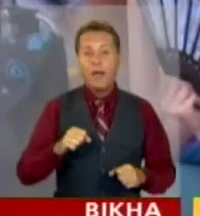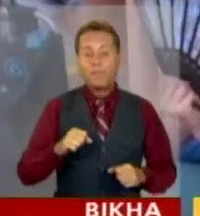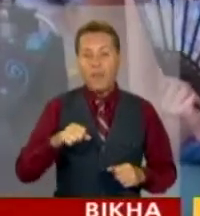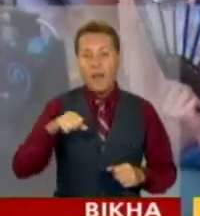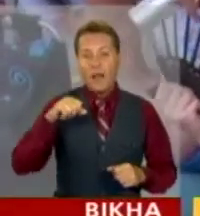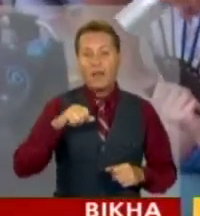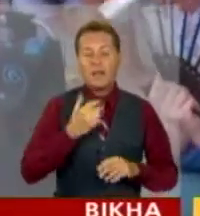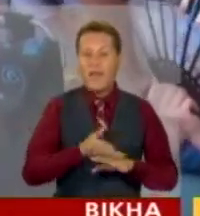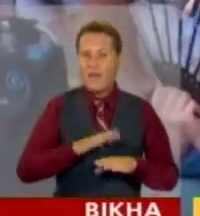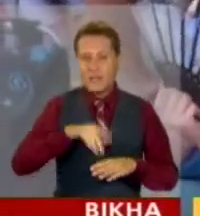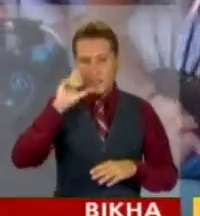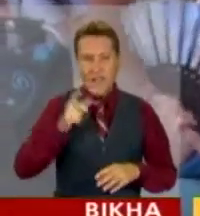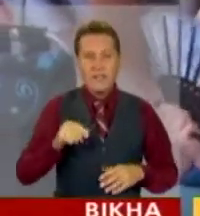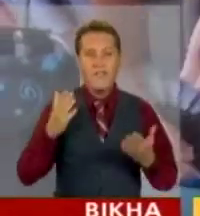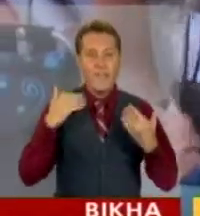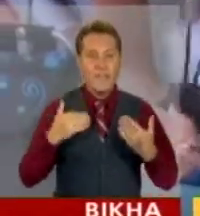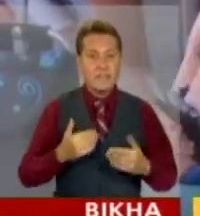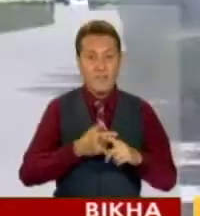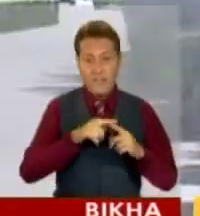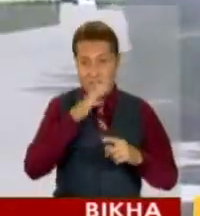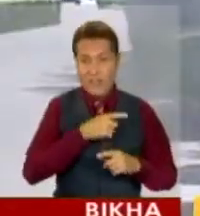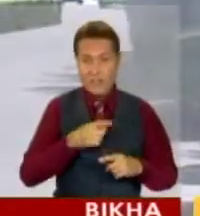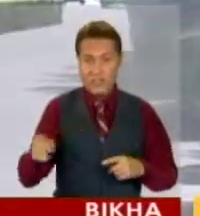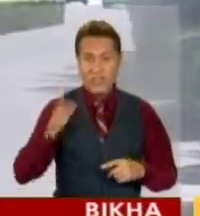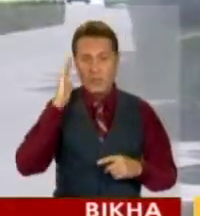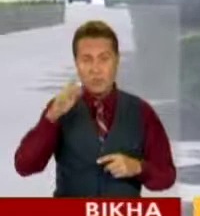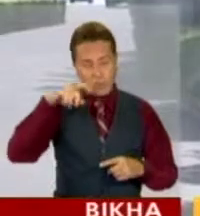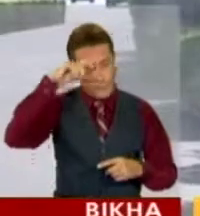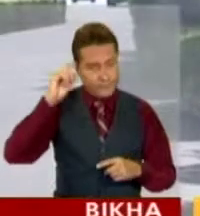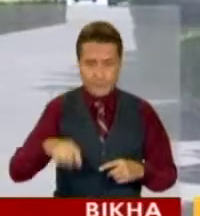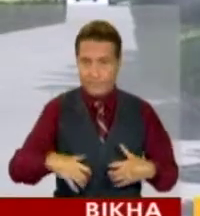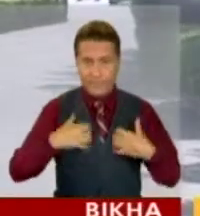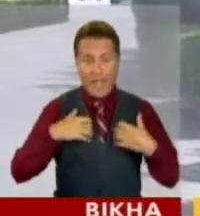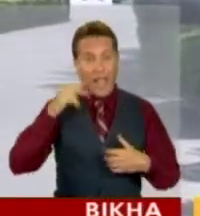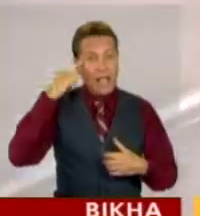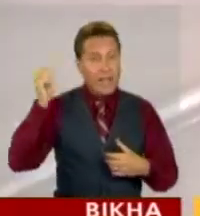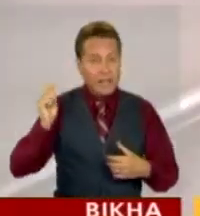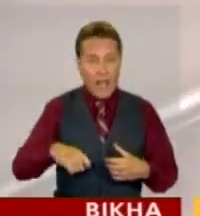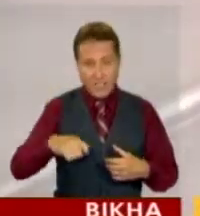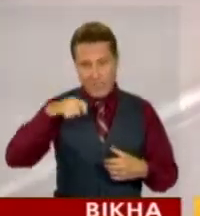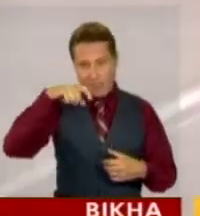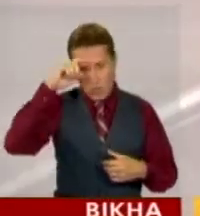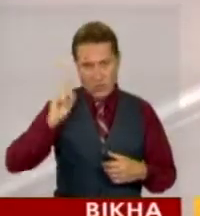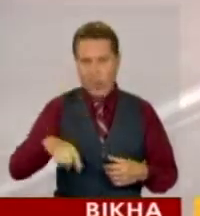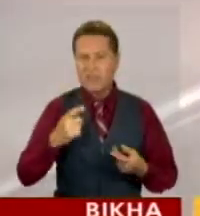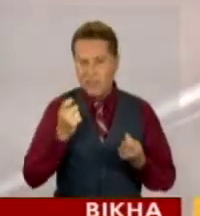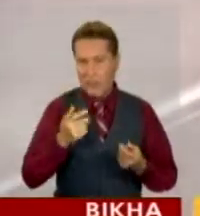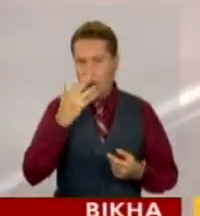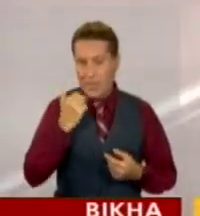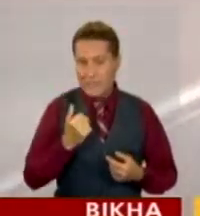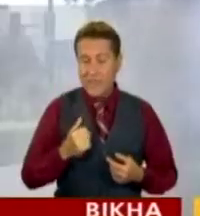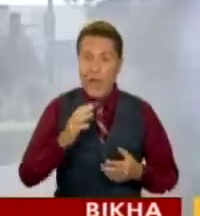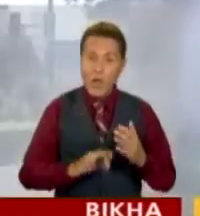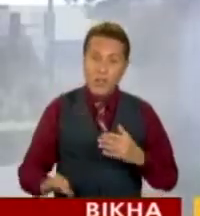будуть вихідні. У цей час метеорологи прогнозують пік спеки. Китайці до палючого сонця вже потрохи звикають. На